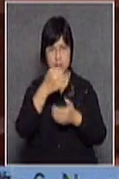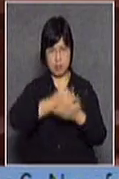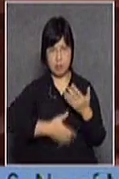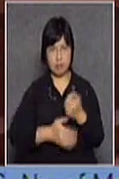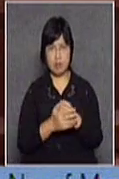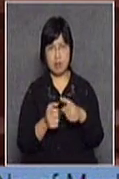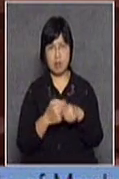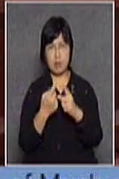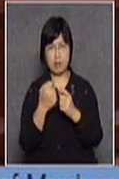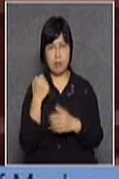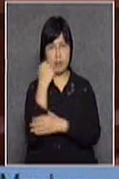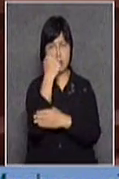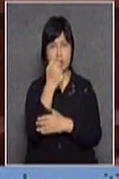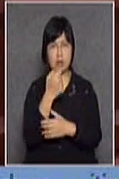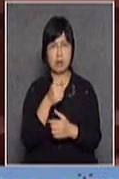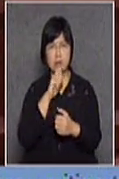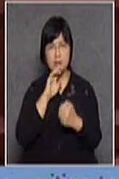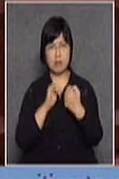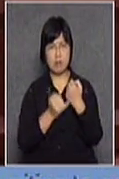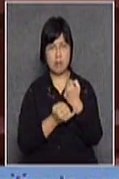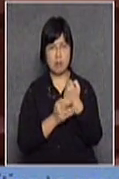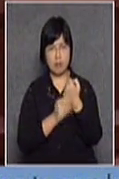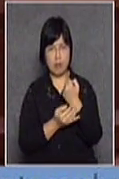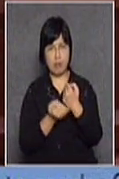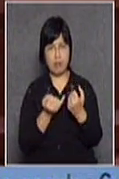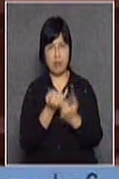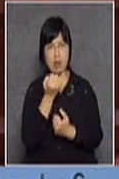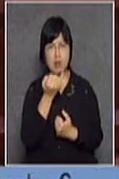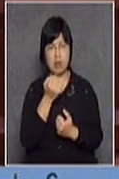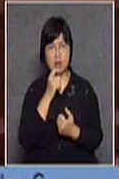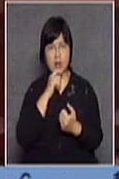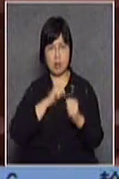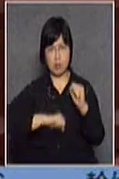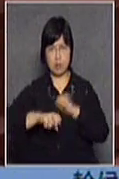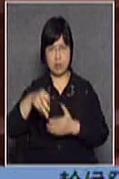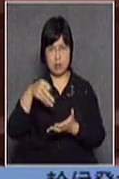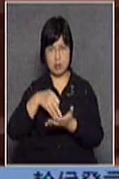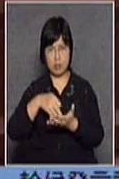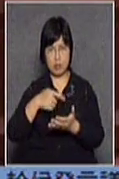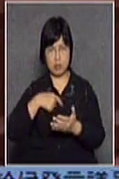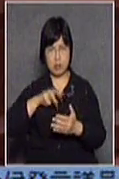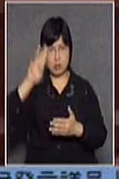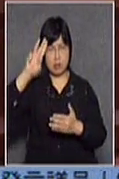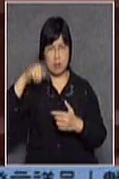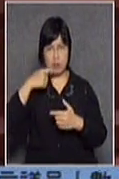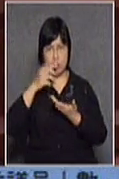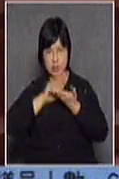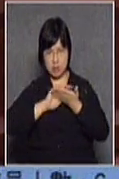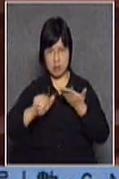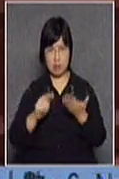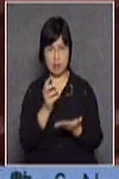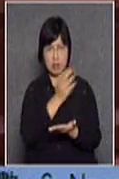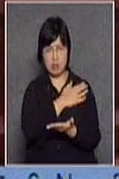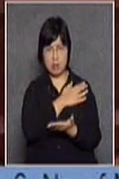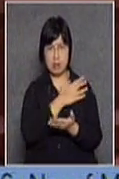公民抗命行動屬違法行為，所以參加者必須在誓言裏表明會承擔罪